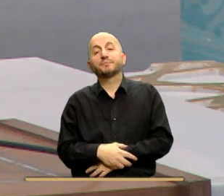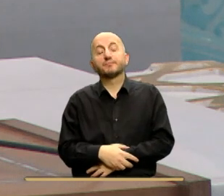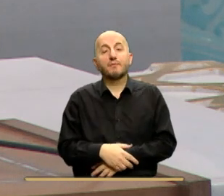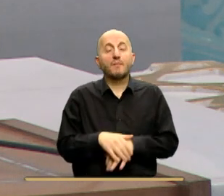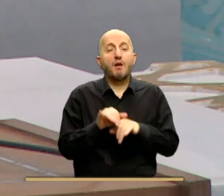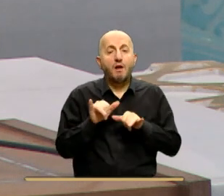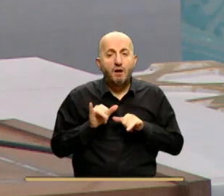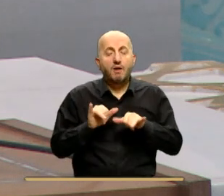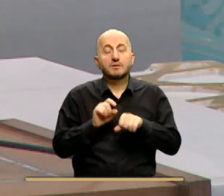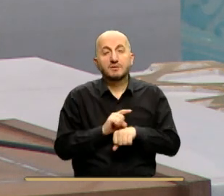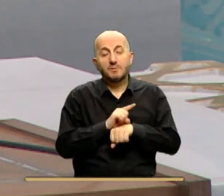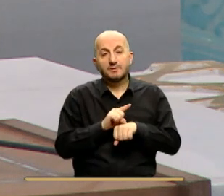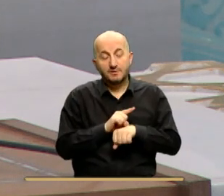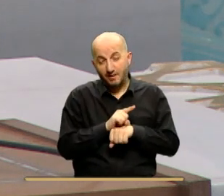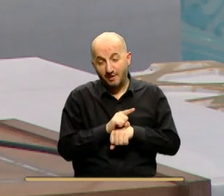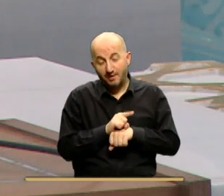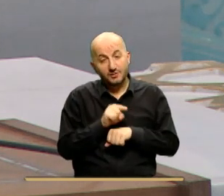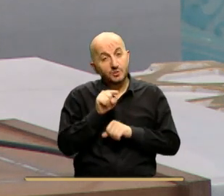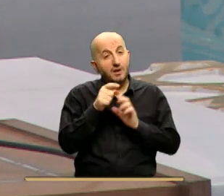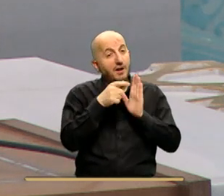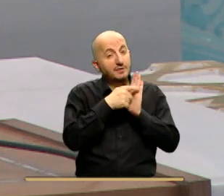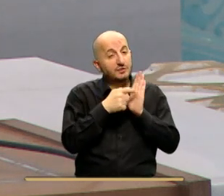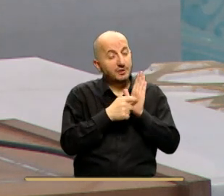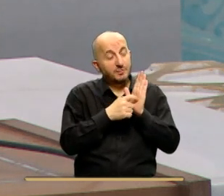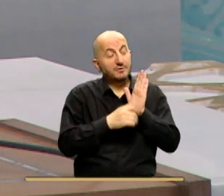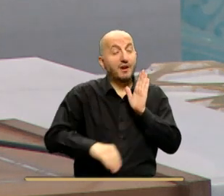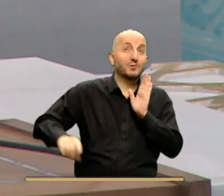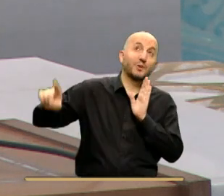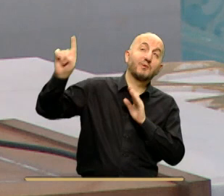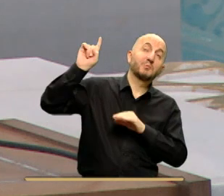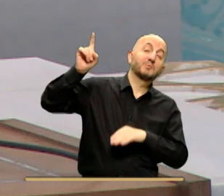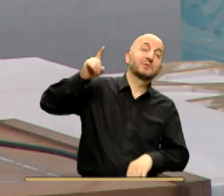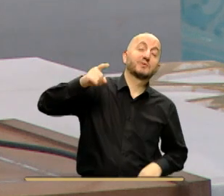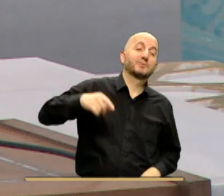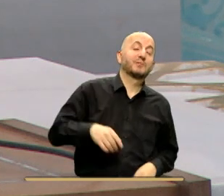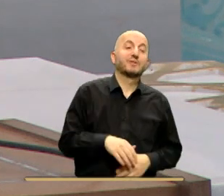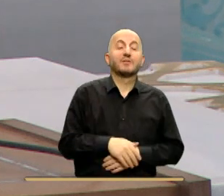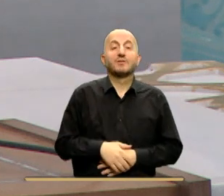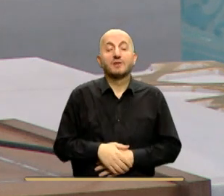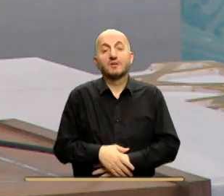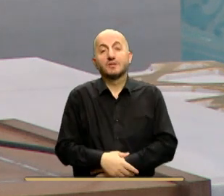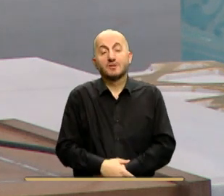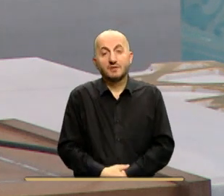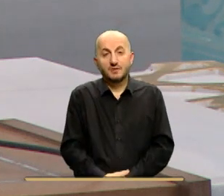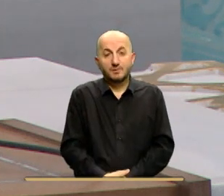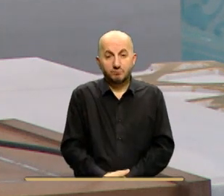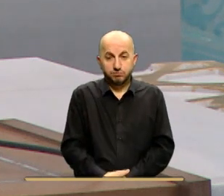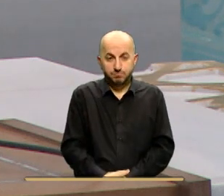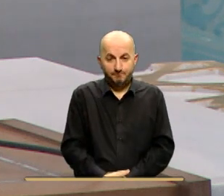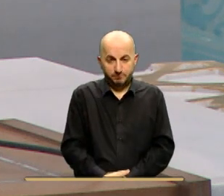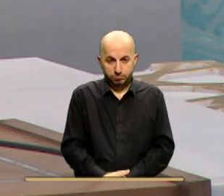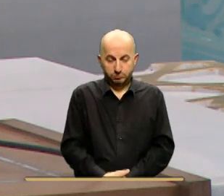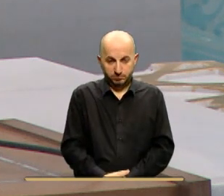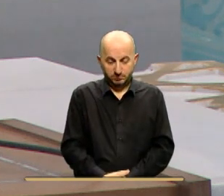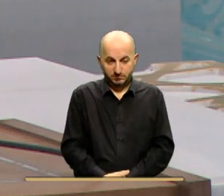Aynı zamanda şu ayet-i cellede Yüce Rabbimiz Estaizu billah Udu ila sebili rabbike